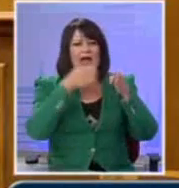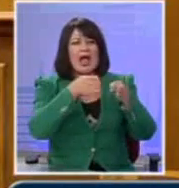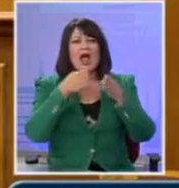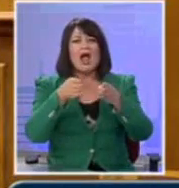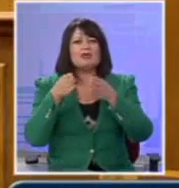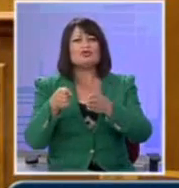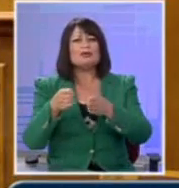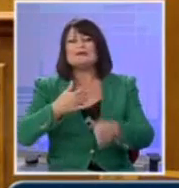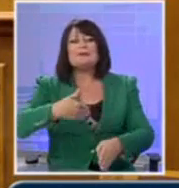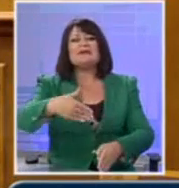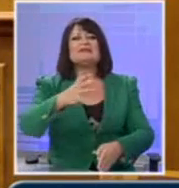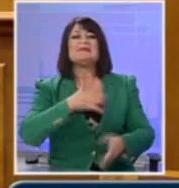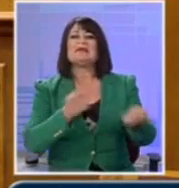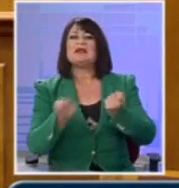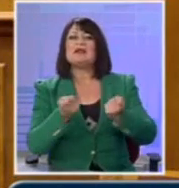μακροοικονομικής στρατηγικής